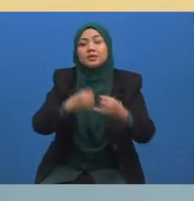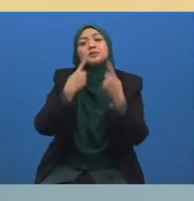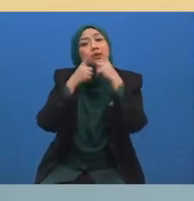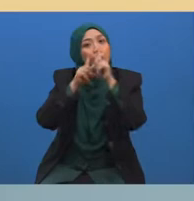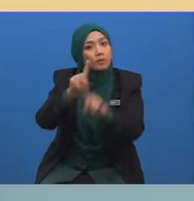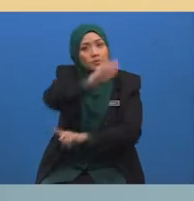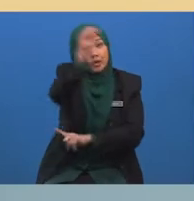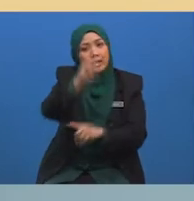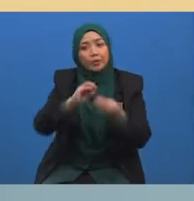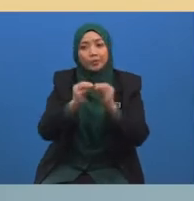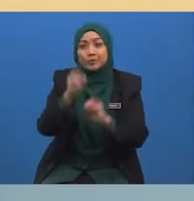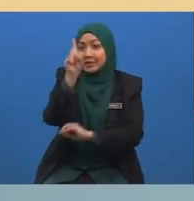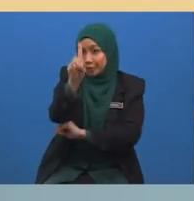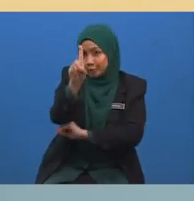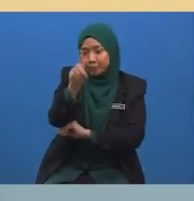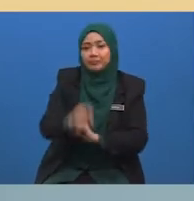yang pertama.